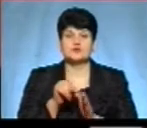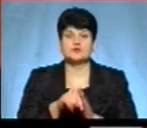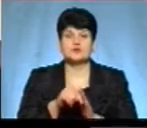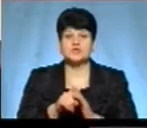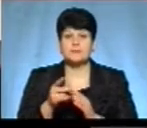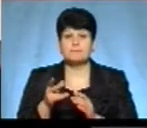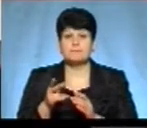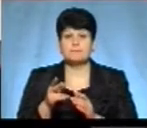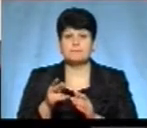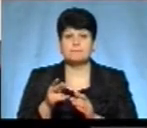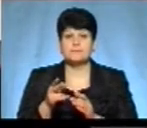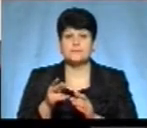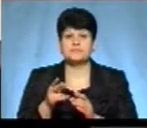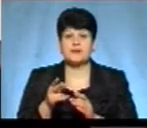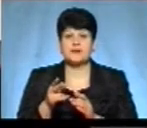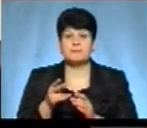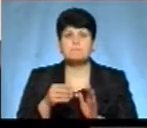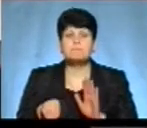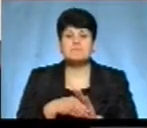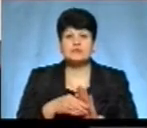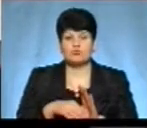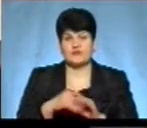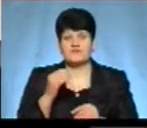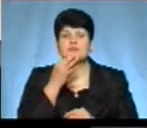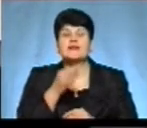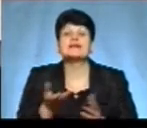яка відповідальність. Так? Відповідальність,